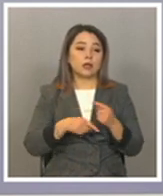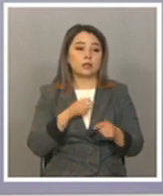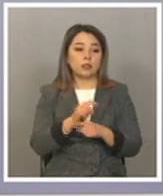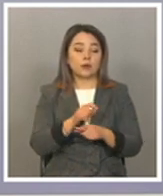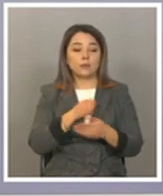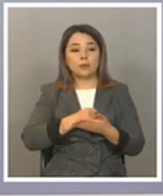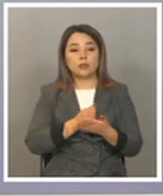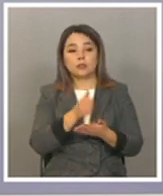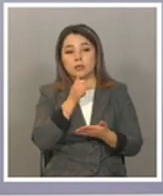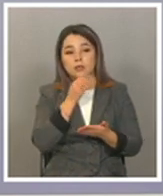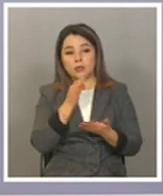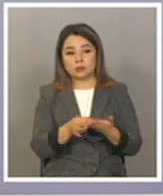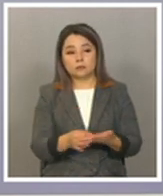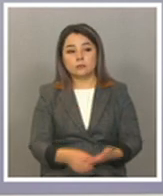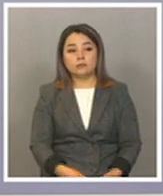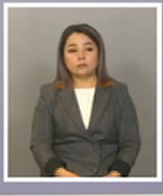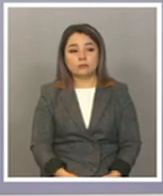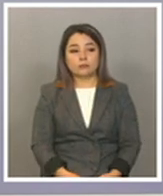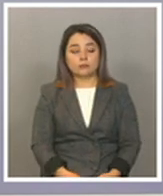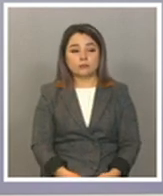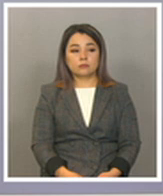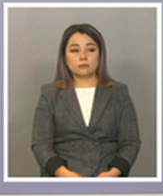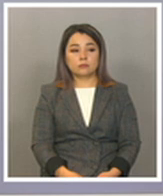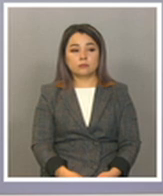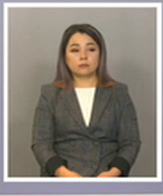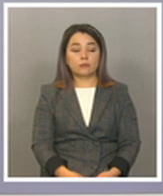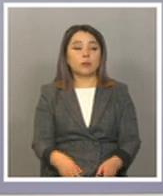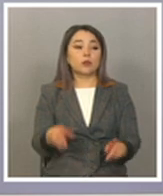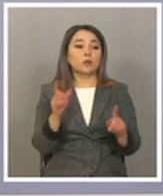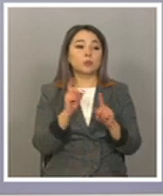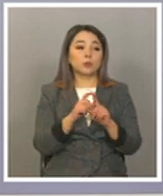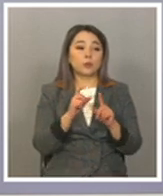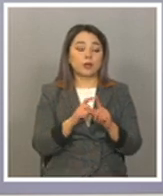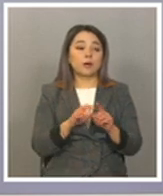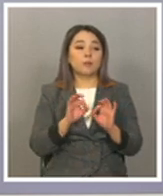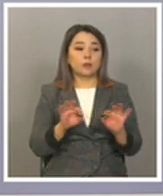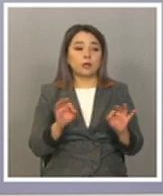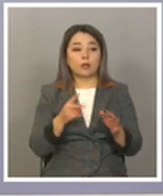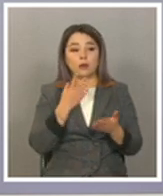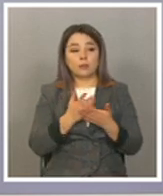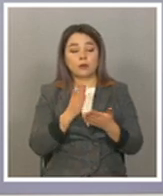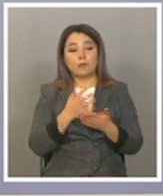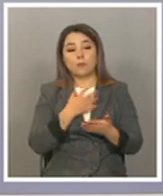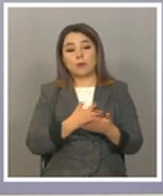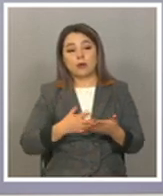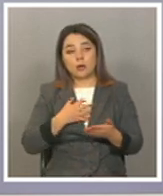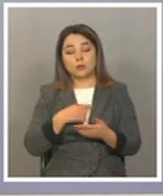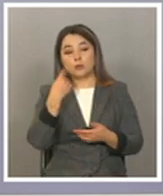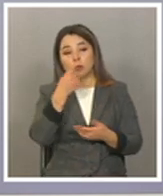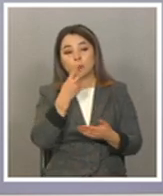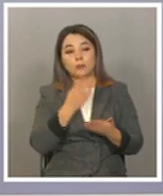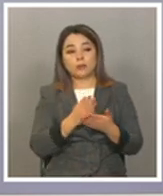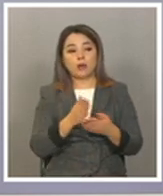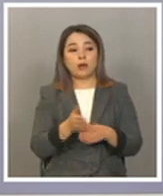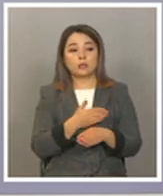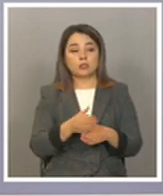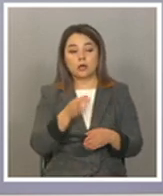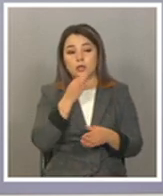бекітіп алайық. Сөйлемдердегі пысықтауыштың мағыналық түрлерін